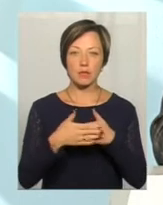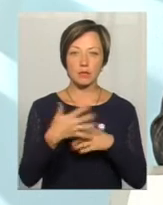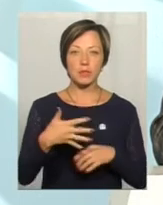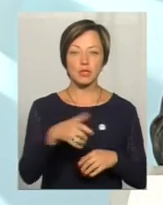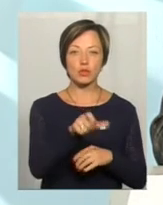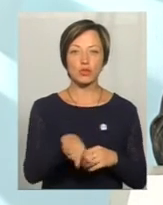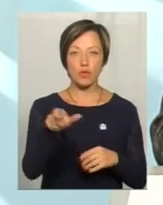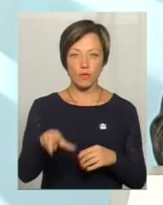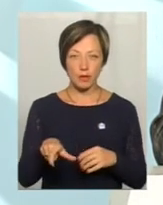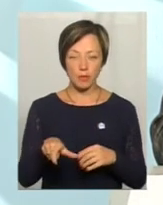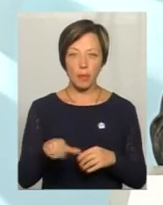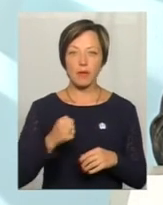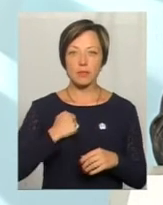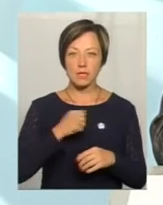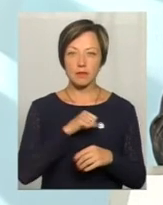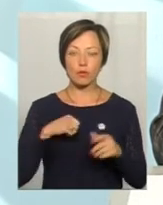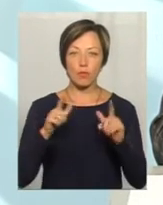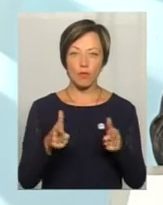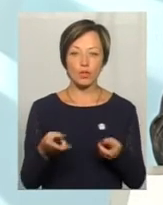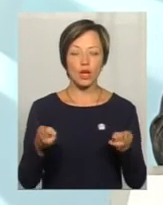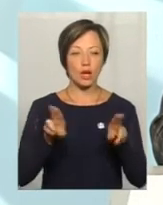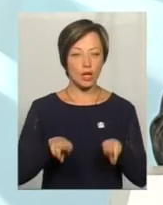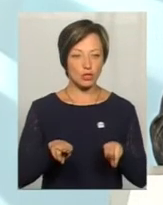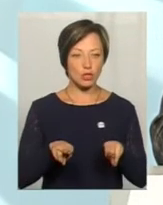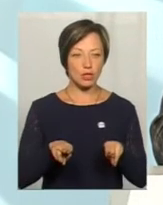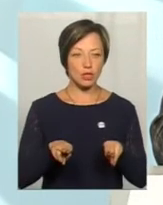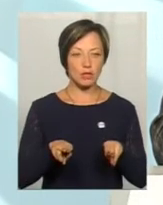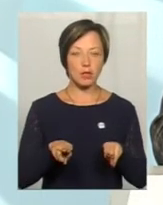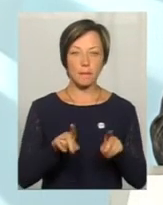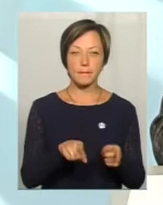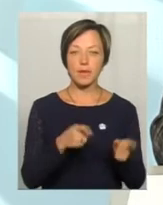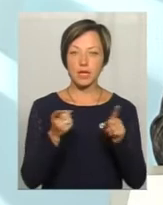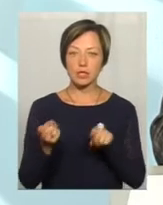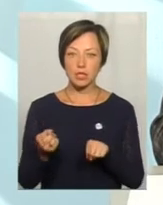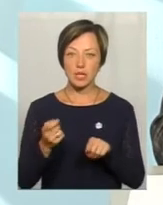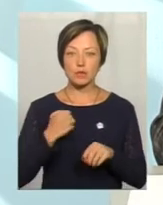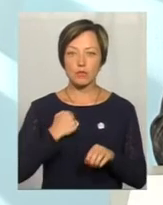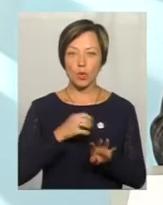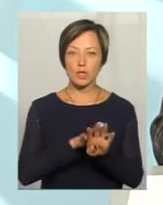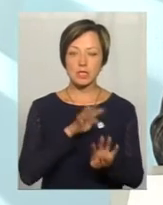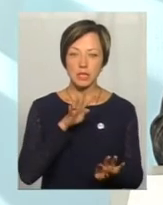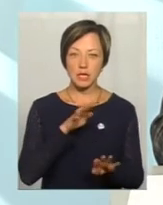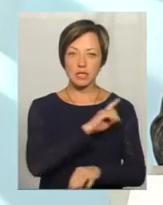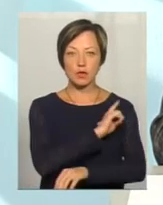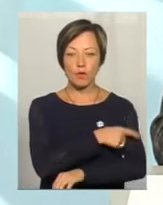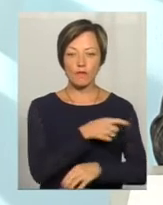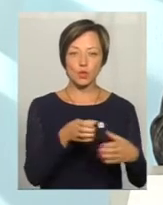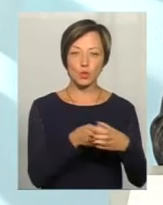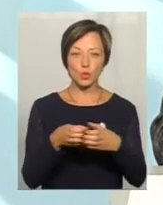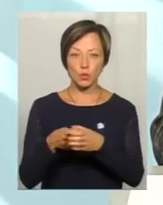чоловік, бійців-добровольців. Решта бійців-добровольців перейшли в збройні сили, в силові структури,